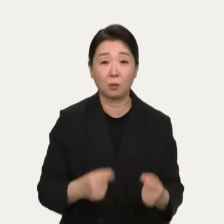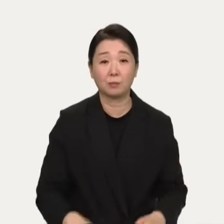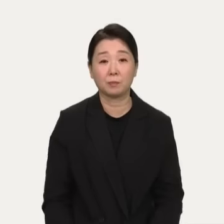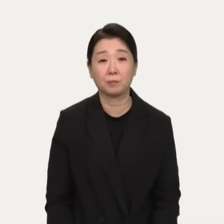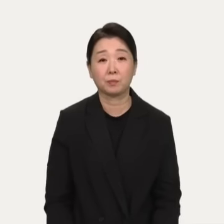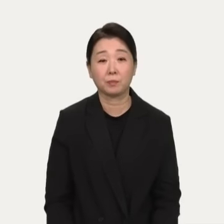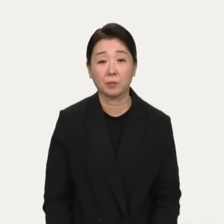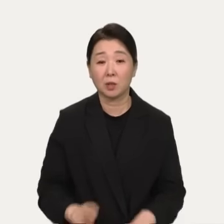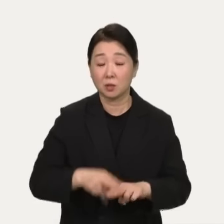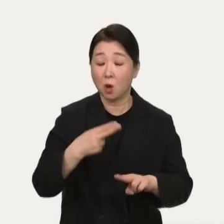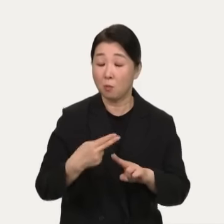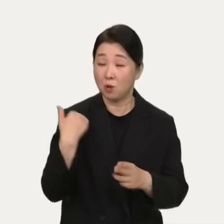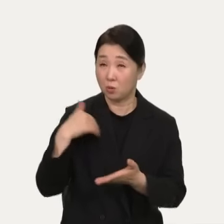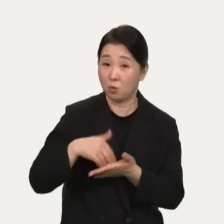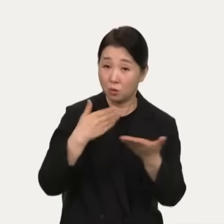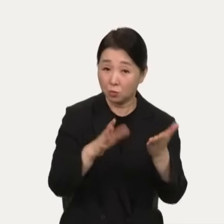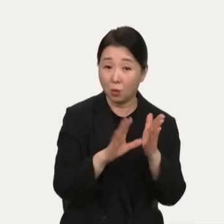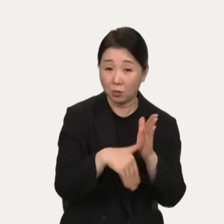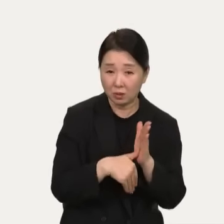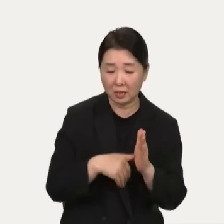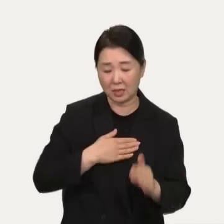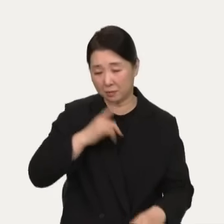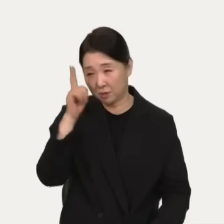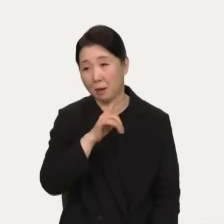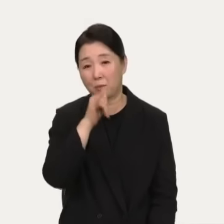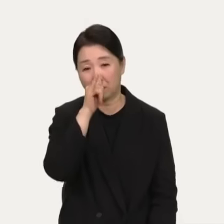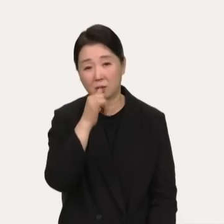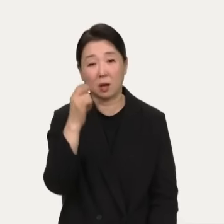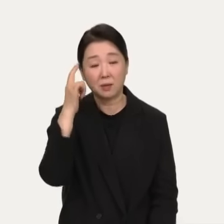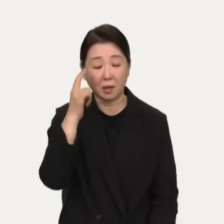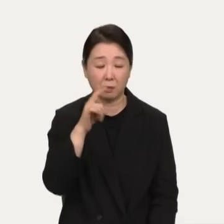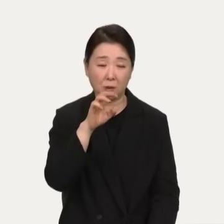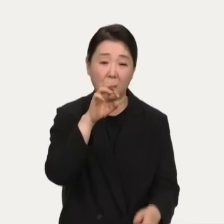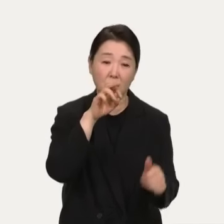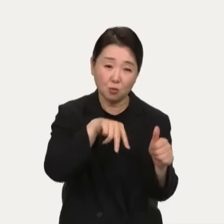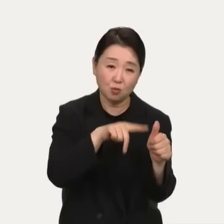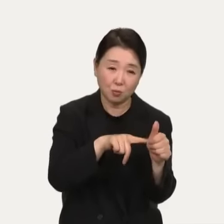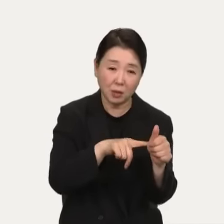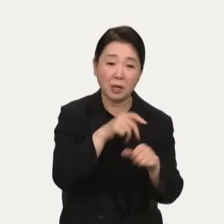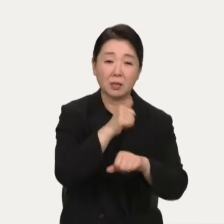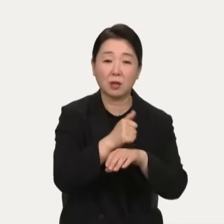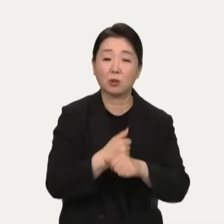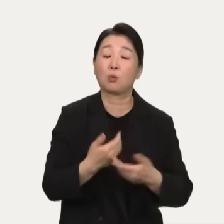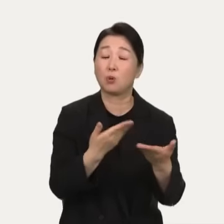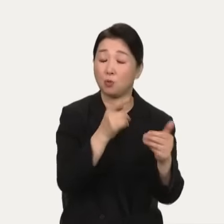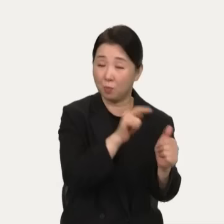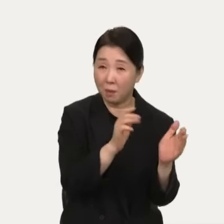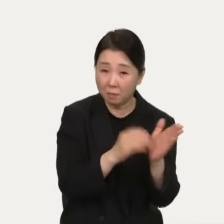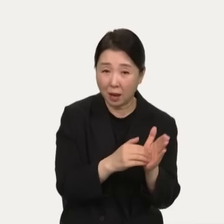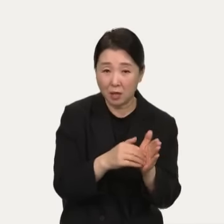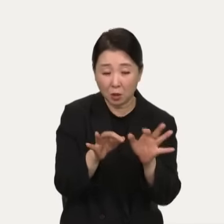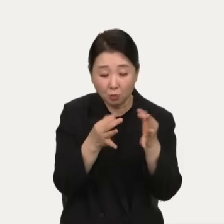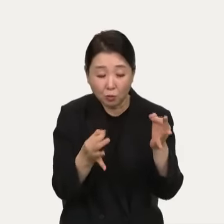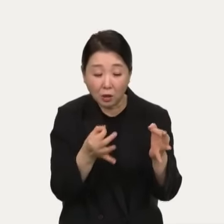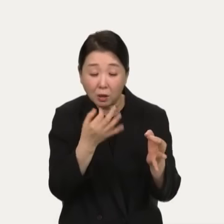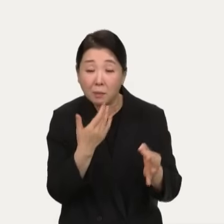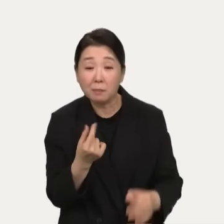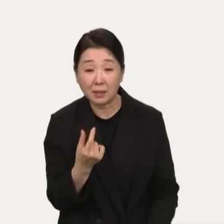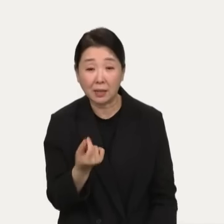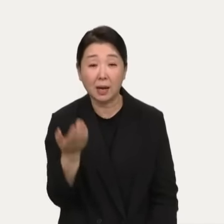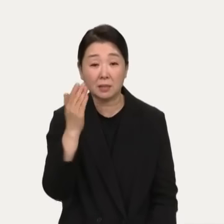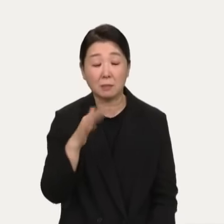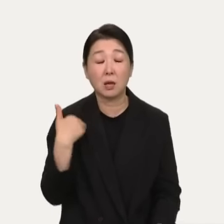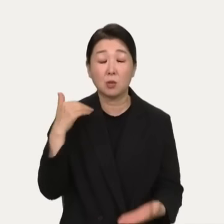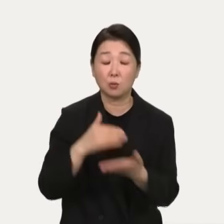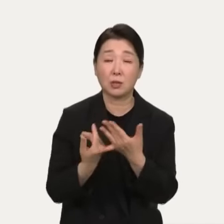이어 선물을 바로 돌려주면 기분이 상할 수 있어 유 행정관에게 나중에 돌려주라고 지시했다며 포장을 풀어보긴 했지만 돌려주려고